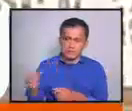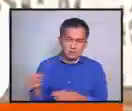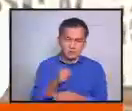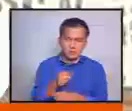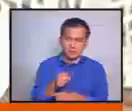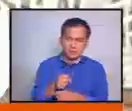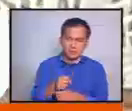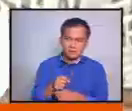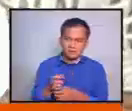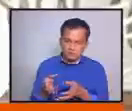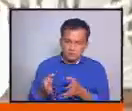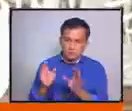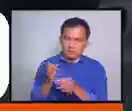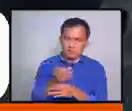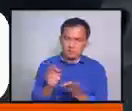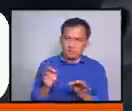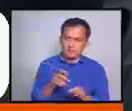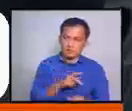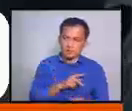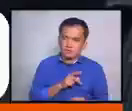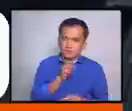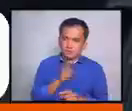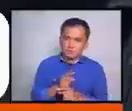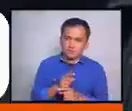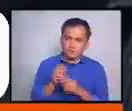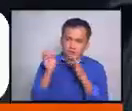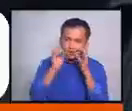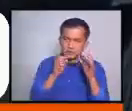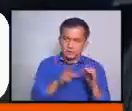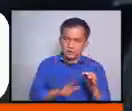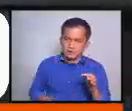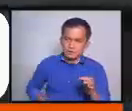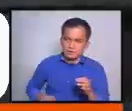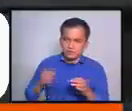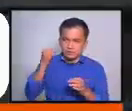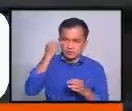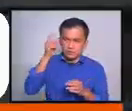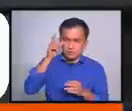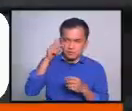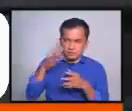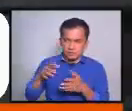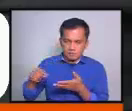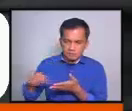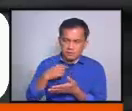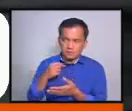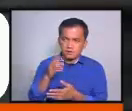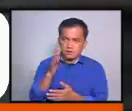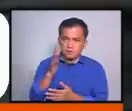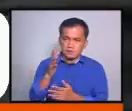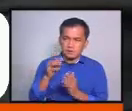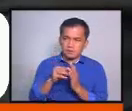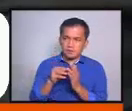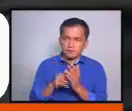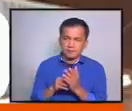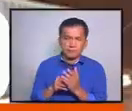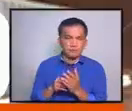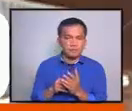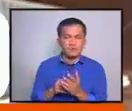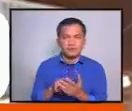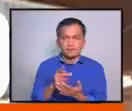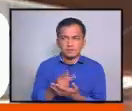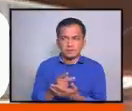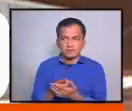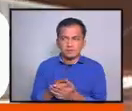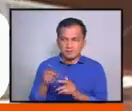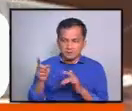nakumpiska. Pinakawalan din daw ng mga pulis ang totoong drug lord na si Johnson Lee matapos magbayad ng 50 million pesos.